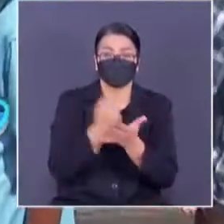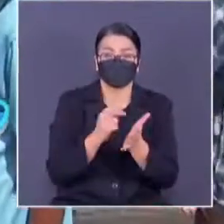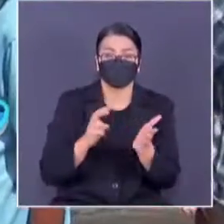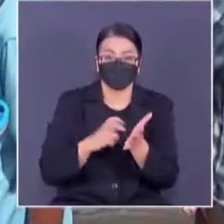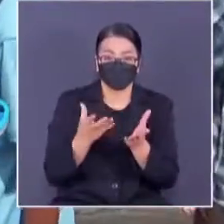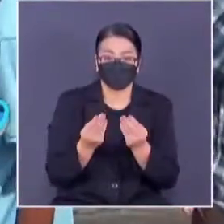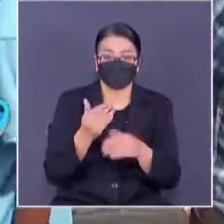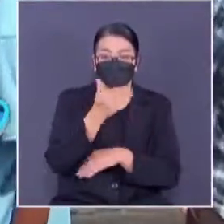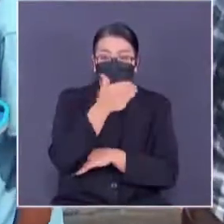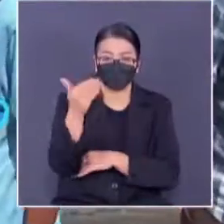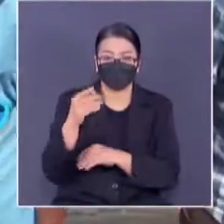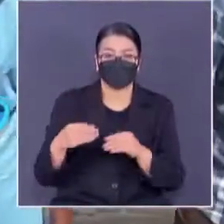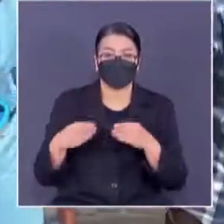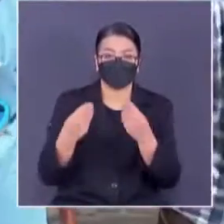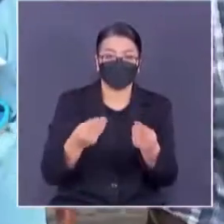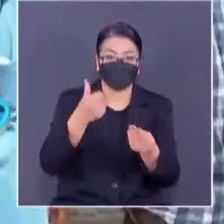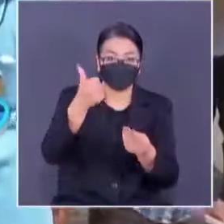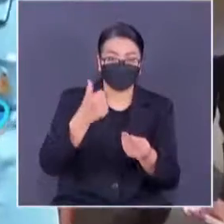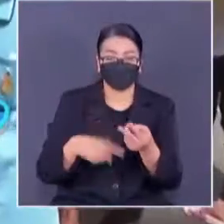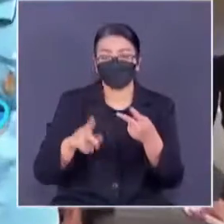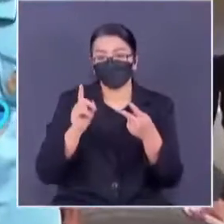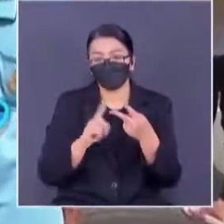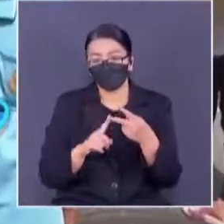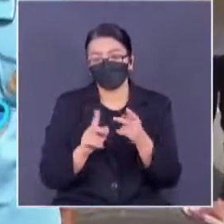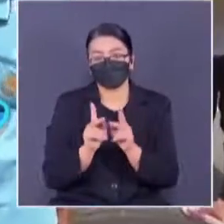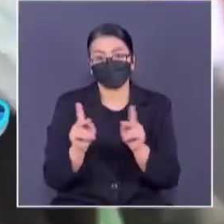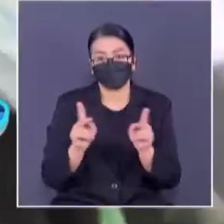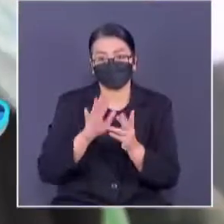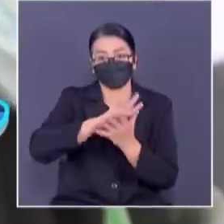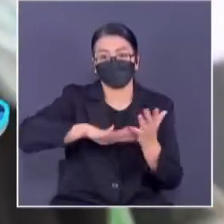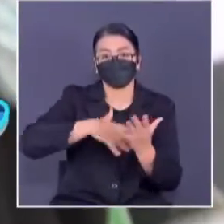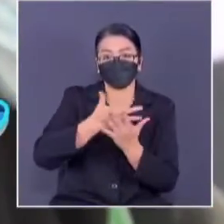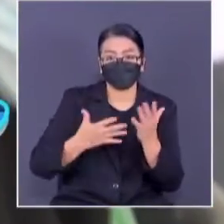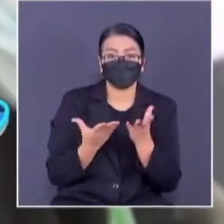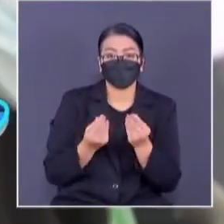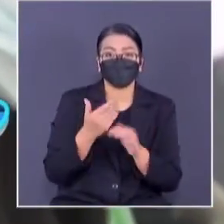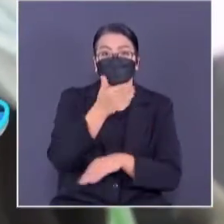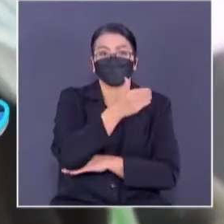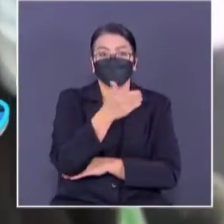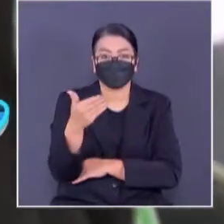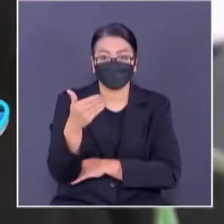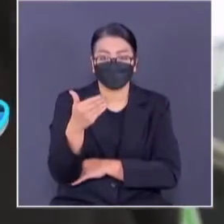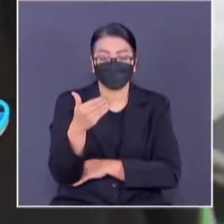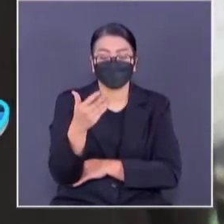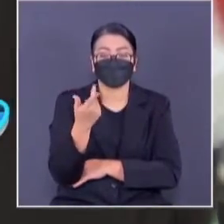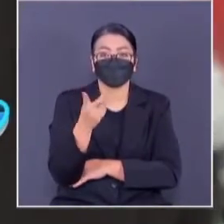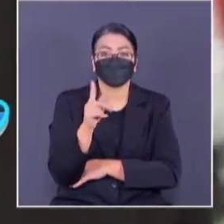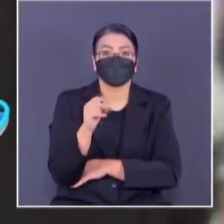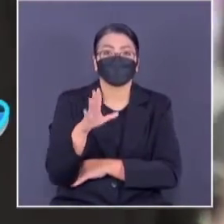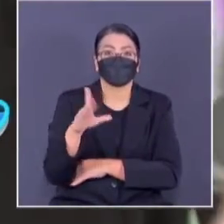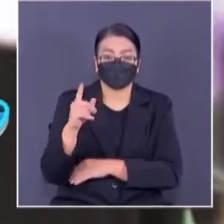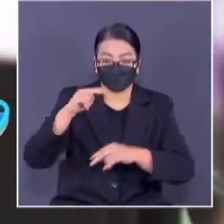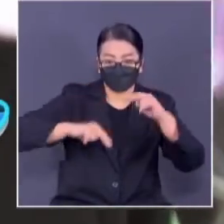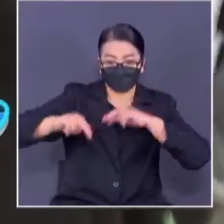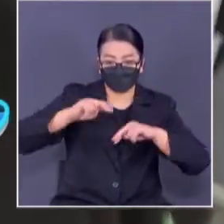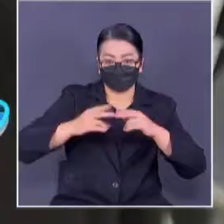ายที่ดินแห่งชาติปี62แล้วก็มีการมอบหมายให้คณะกรรมการนโยบายที่ดินแห่งชาติหรือว่าคทช.เนี่ยไปพิจาร